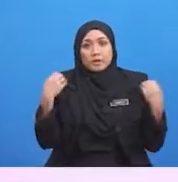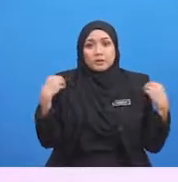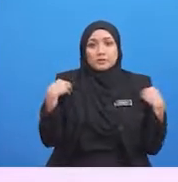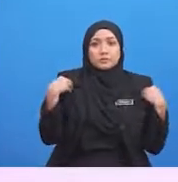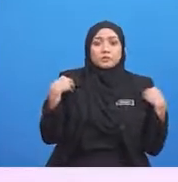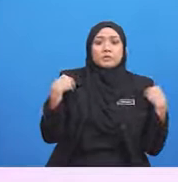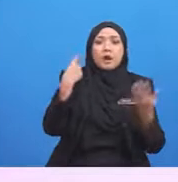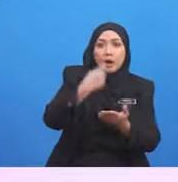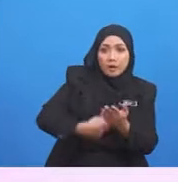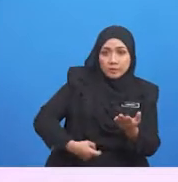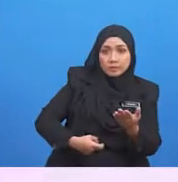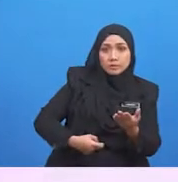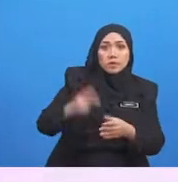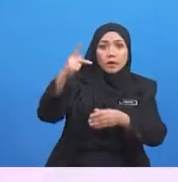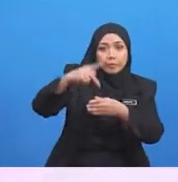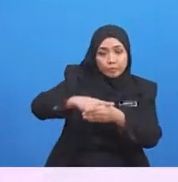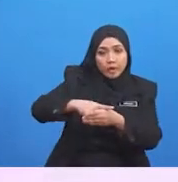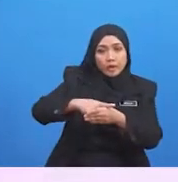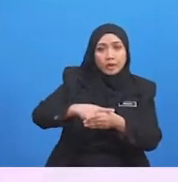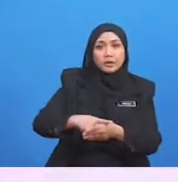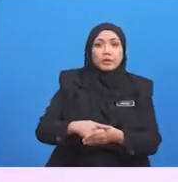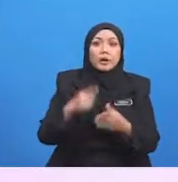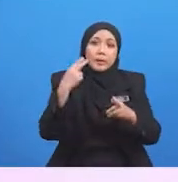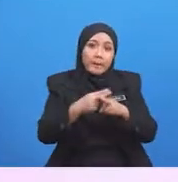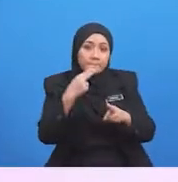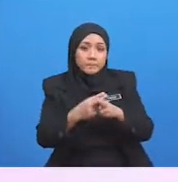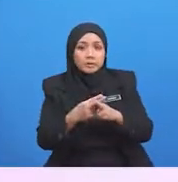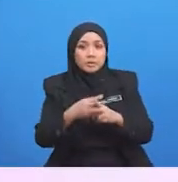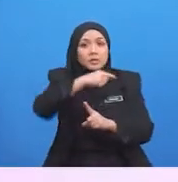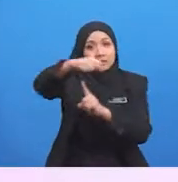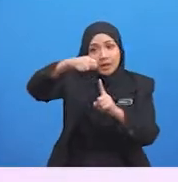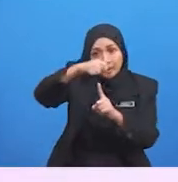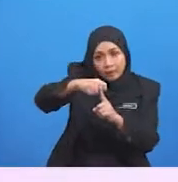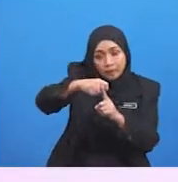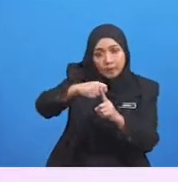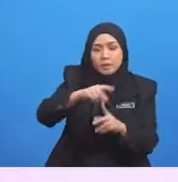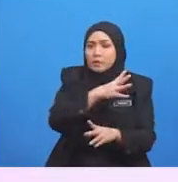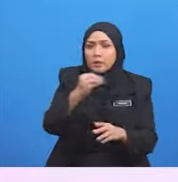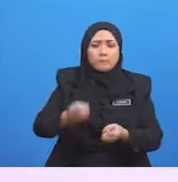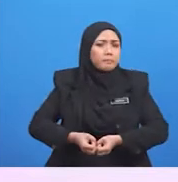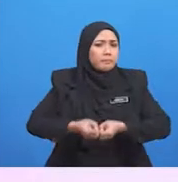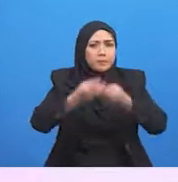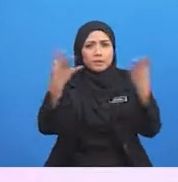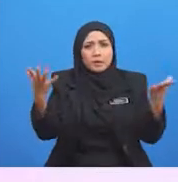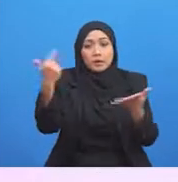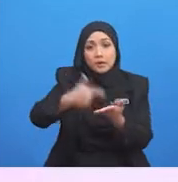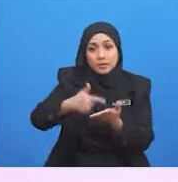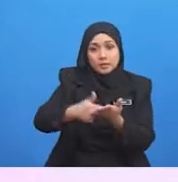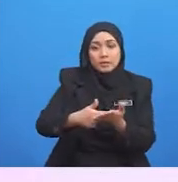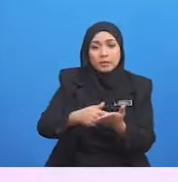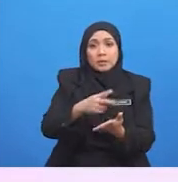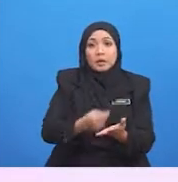jenama, tarikh luput dan sebagainya. Contohnya, kita boleh lihat banyak maklumat yang dicetak